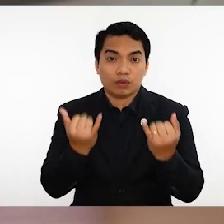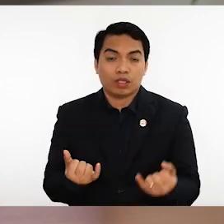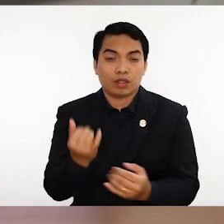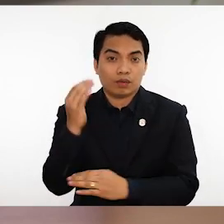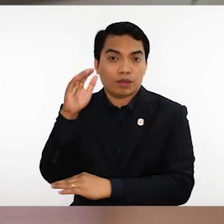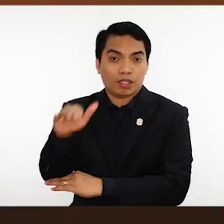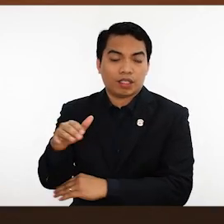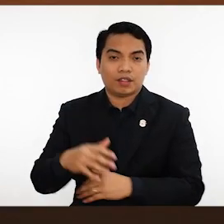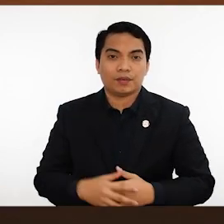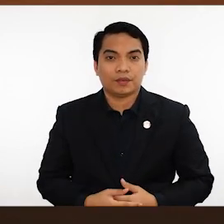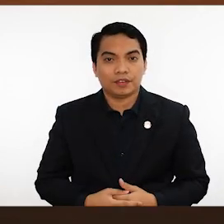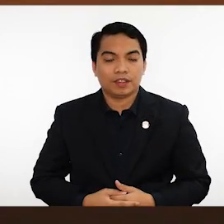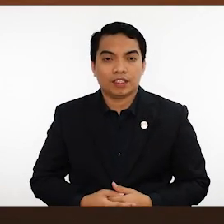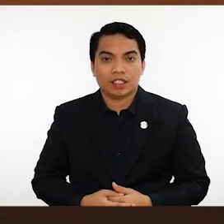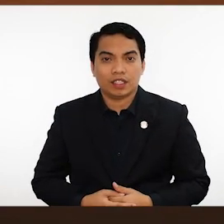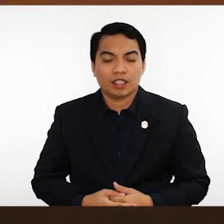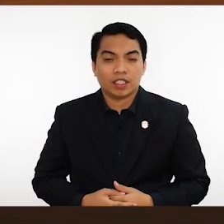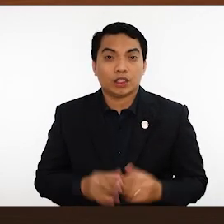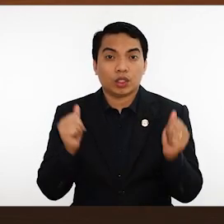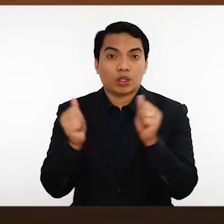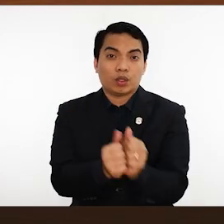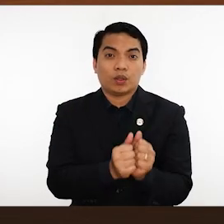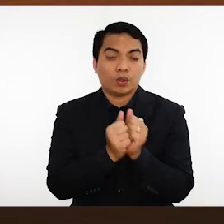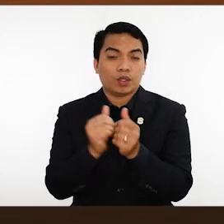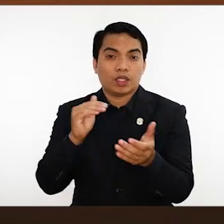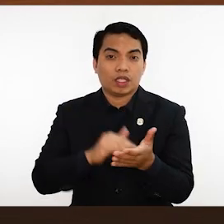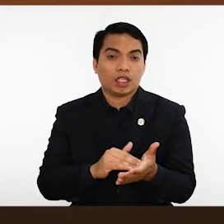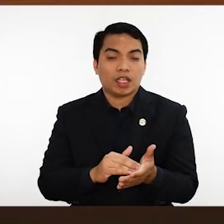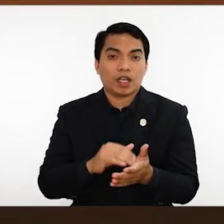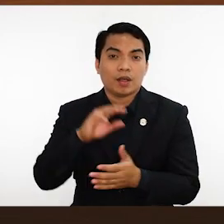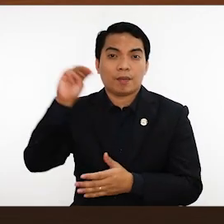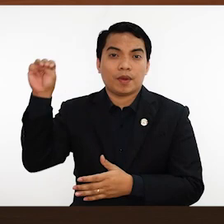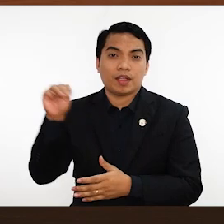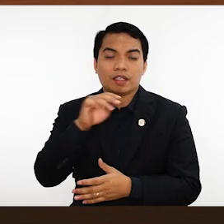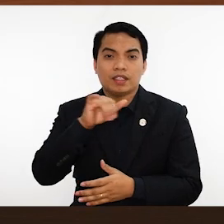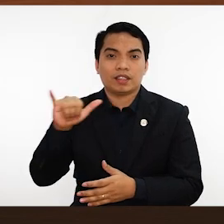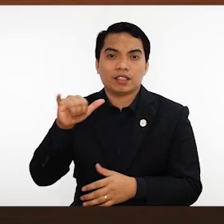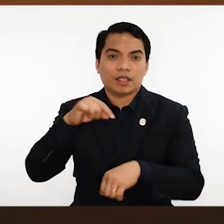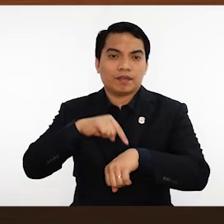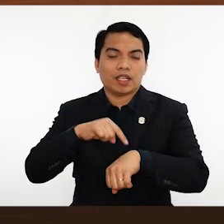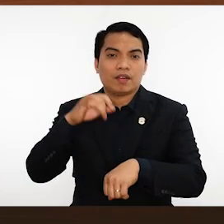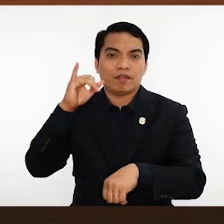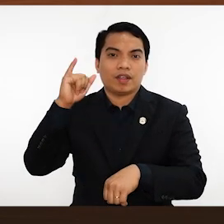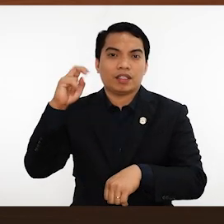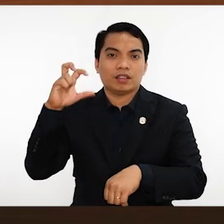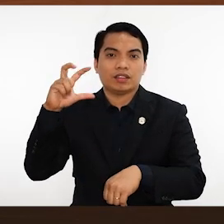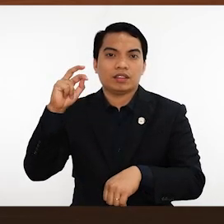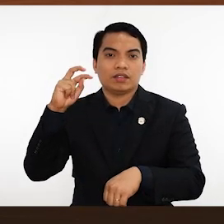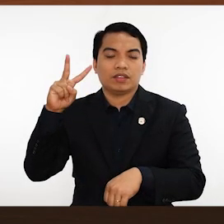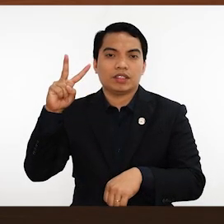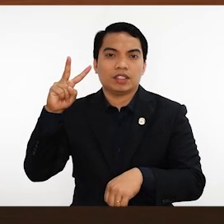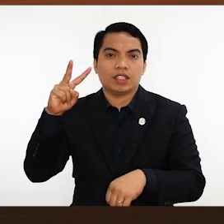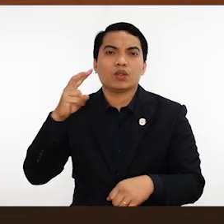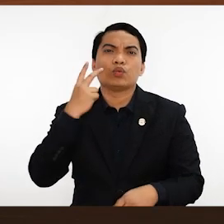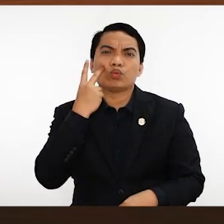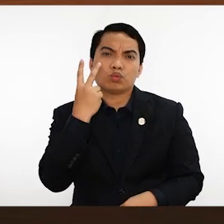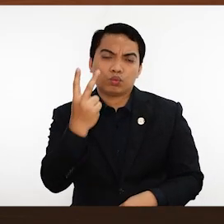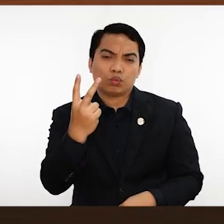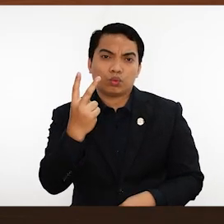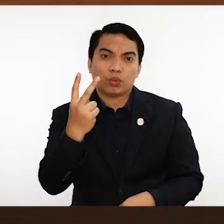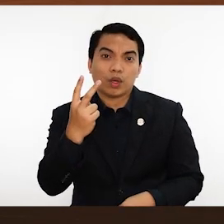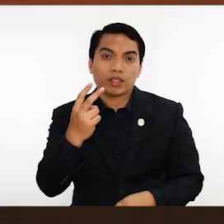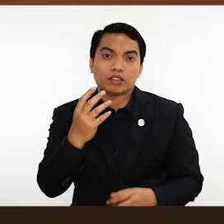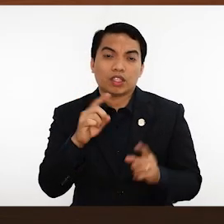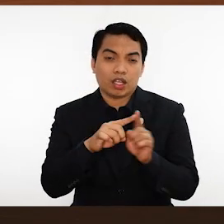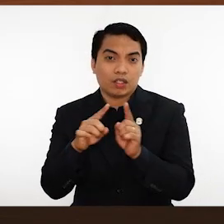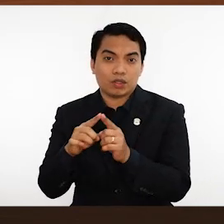hapong ito. Samahan niyo po kami muli sa Lunes sa ganitong oras sa INC TV. Masusubaybayan niyo din po